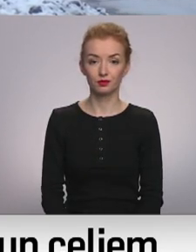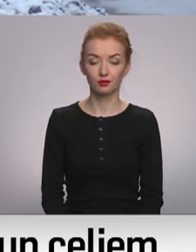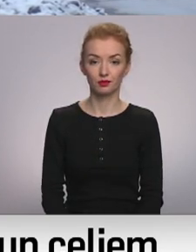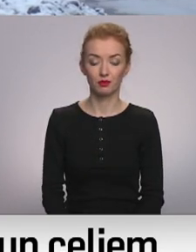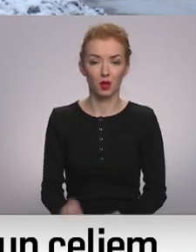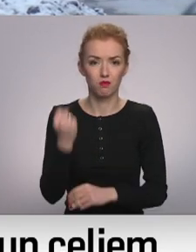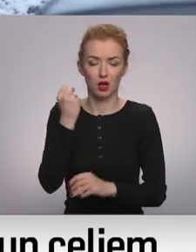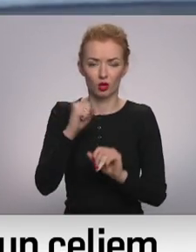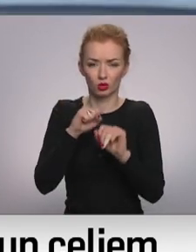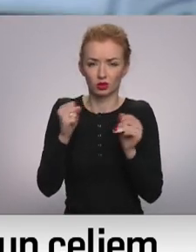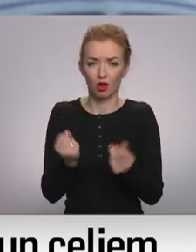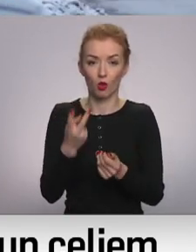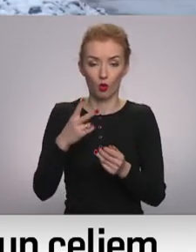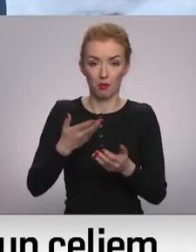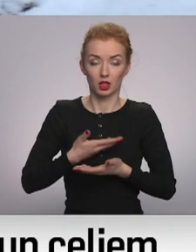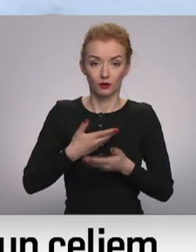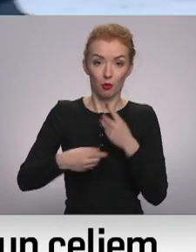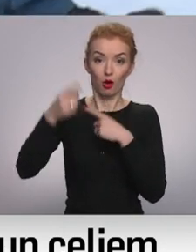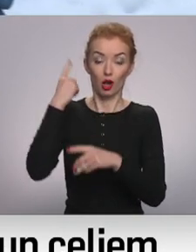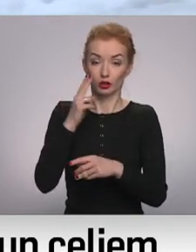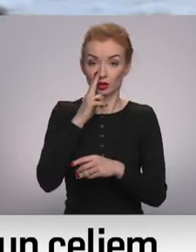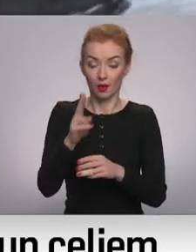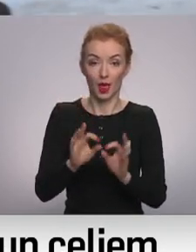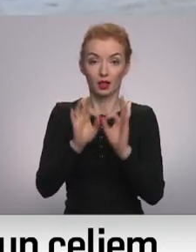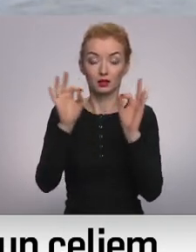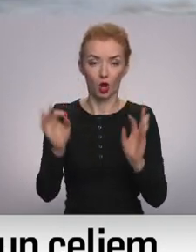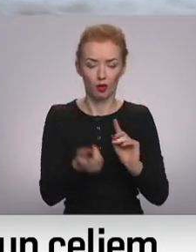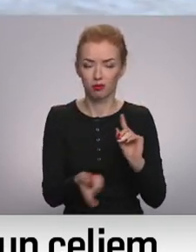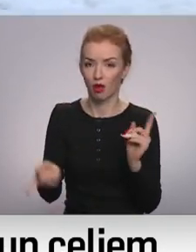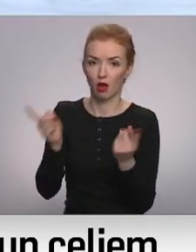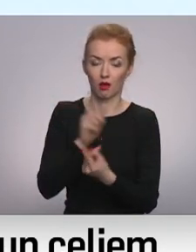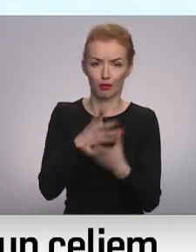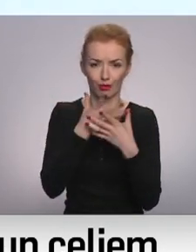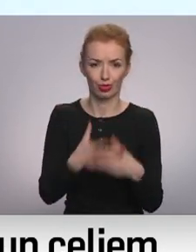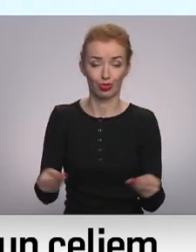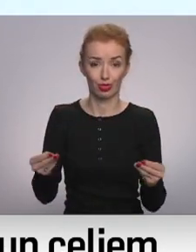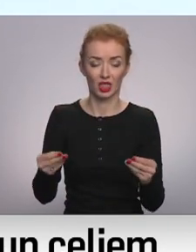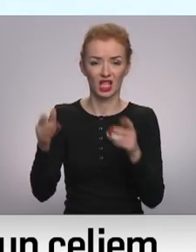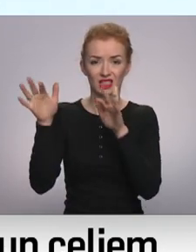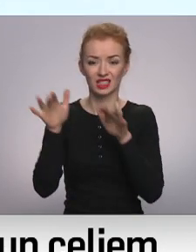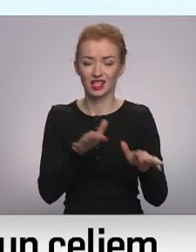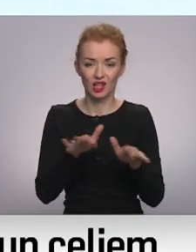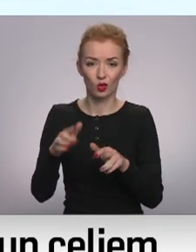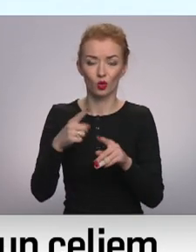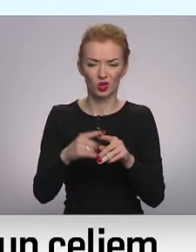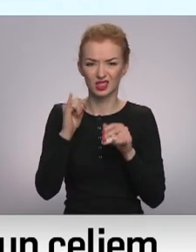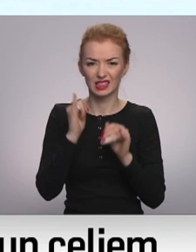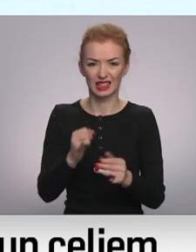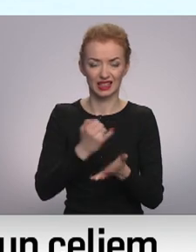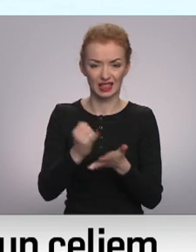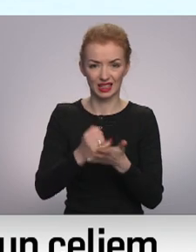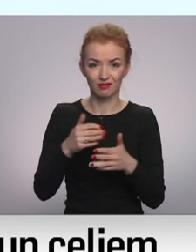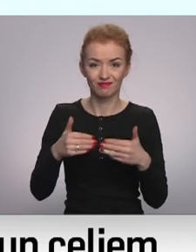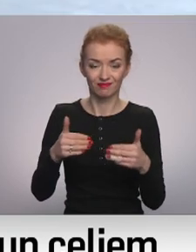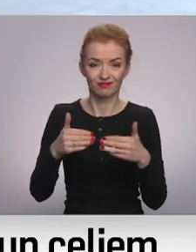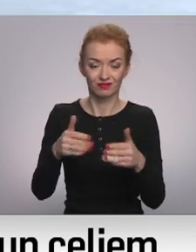Bargo salu, ko piedzīvojām pagājušās nedēļas sākumā, krasi nomainījis atkusnis. Sniegotās un dažviet slikti notīrītās